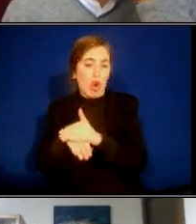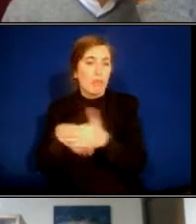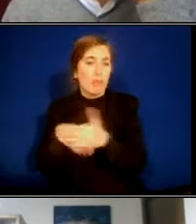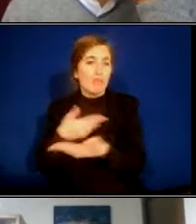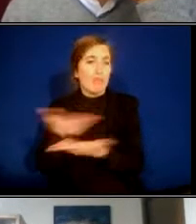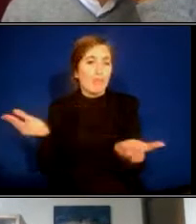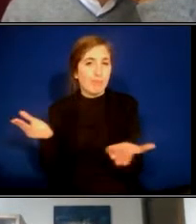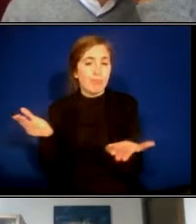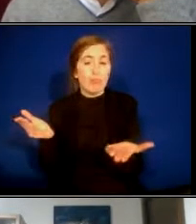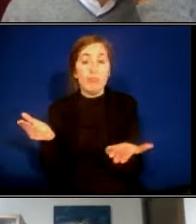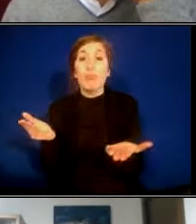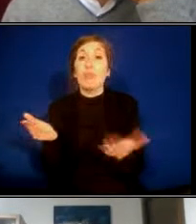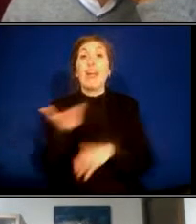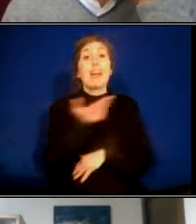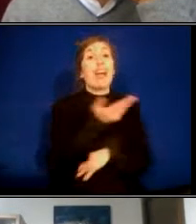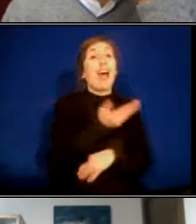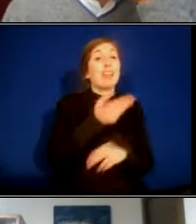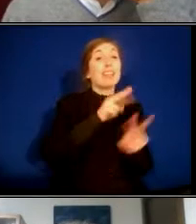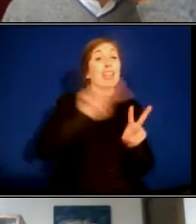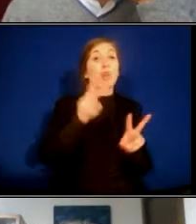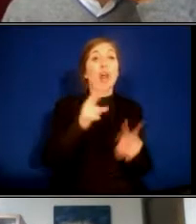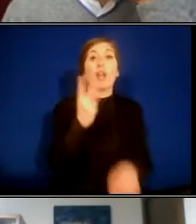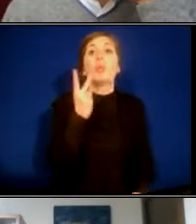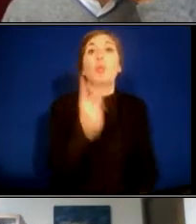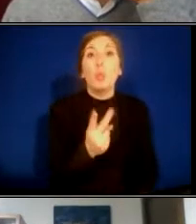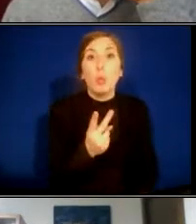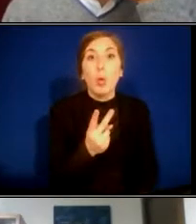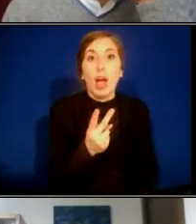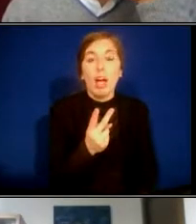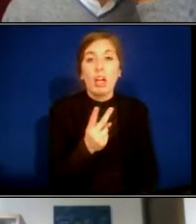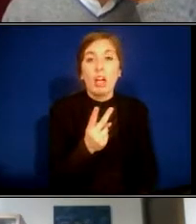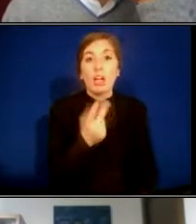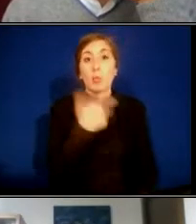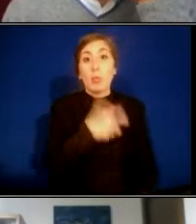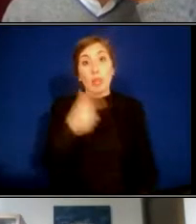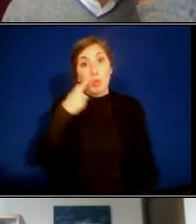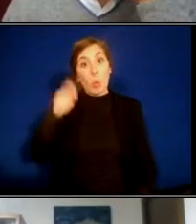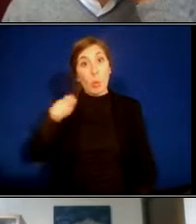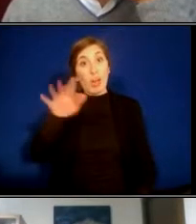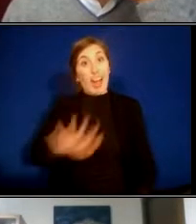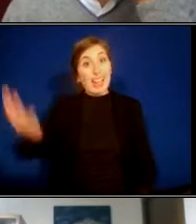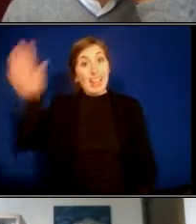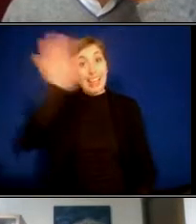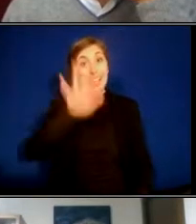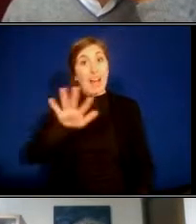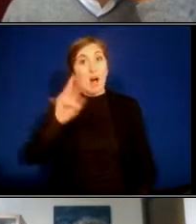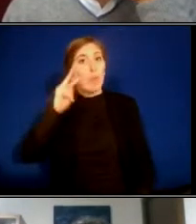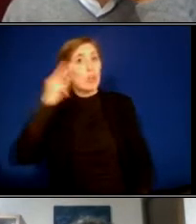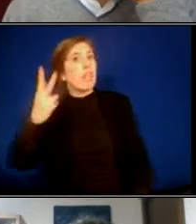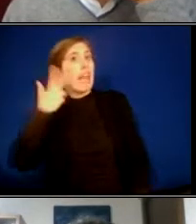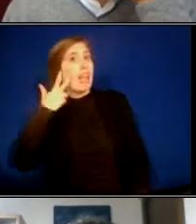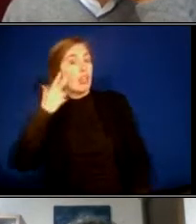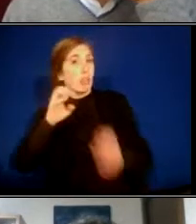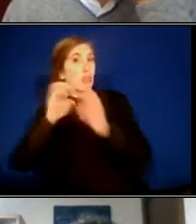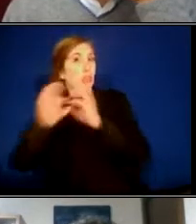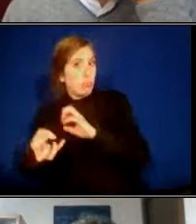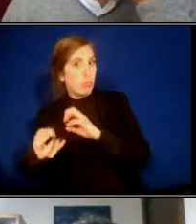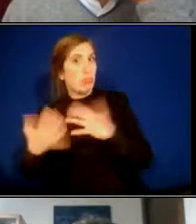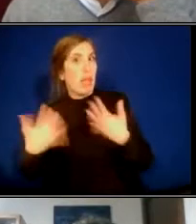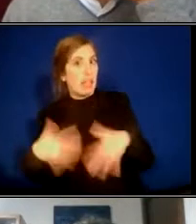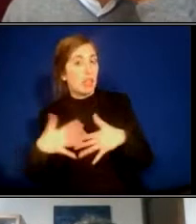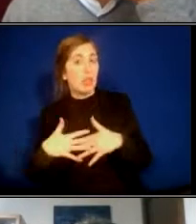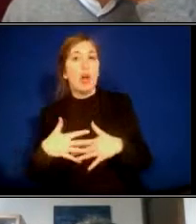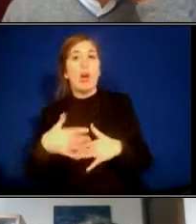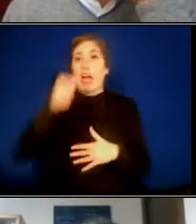le Caritas nazionali sono due, perché l'Ucraina è complessa anche da un punto di vista religioso. Ci sono due riti